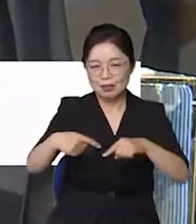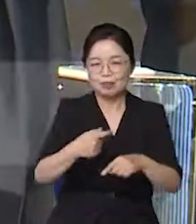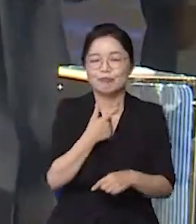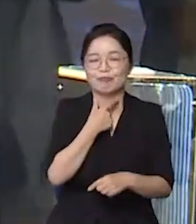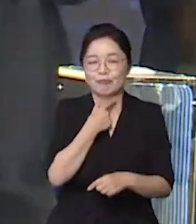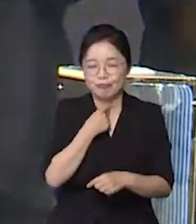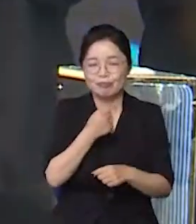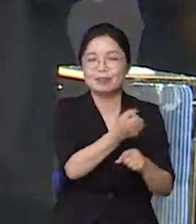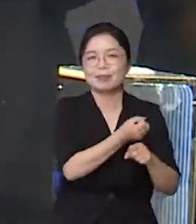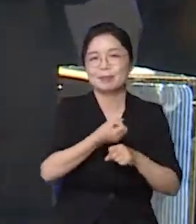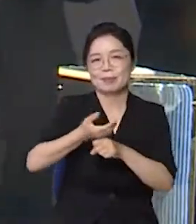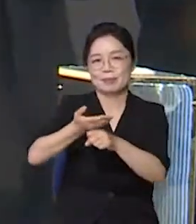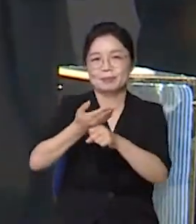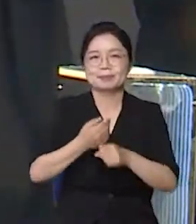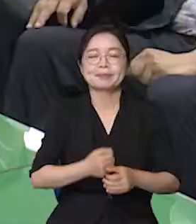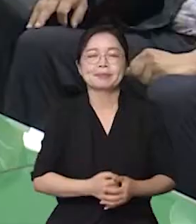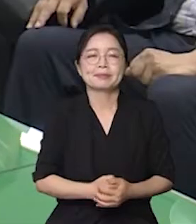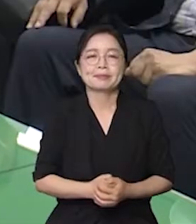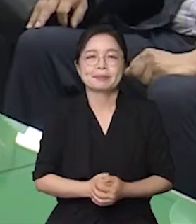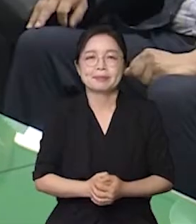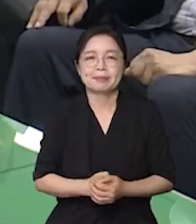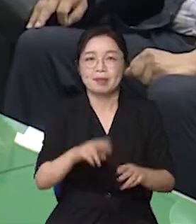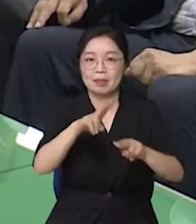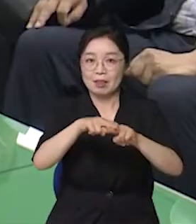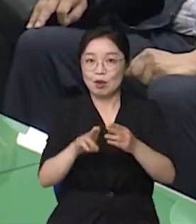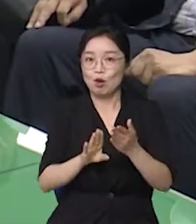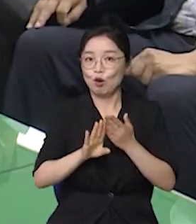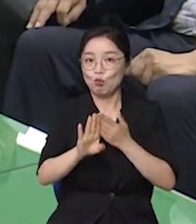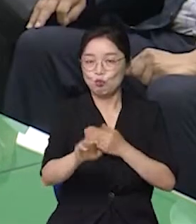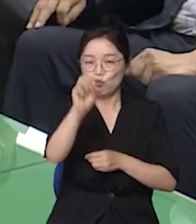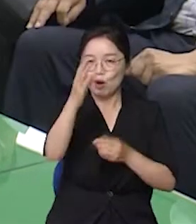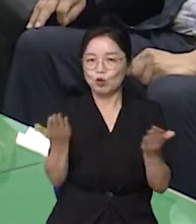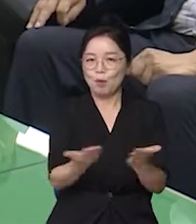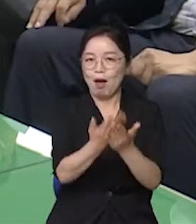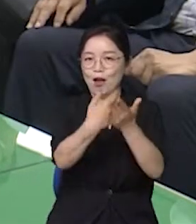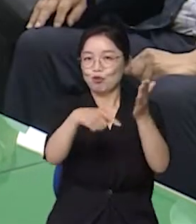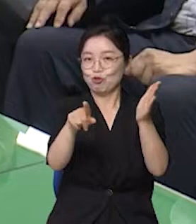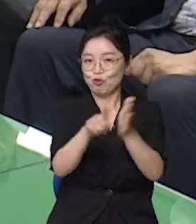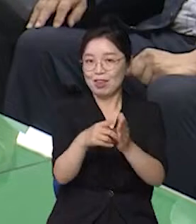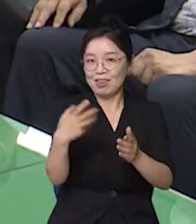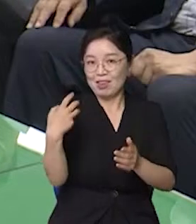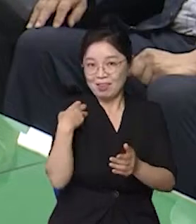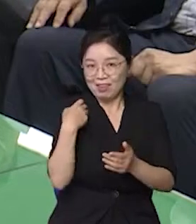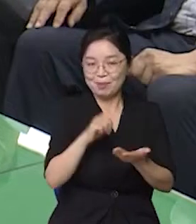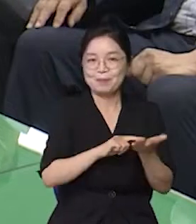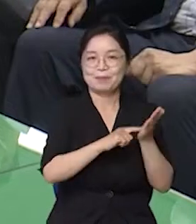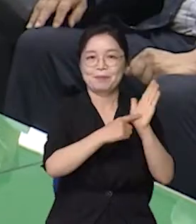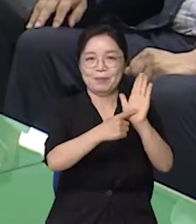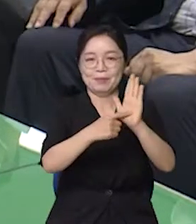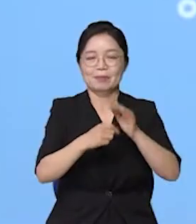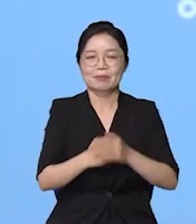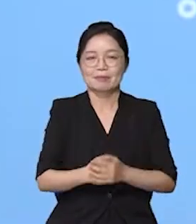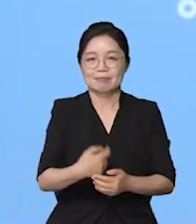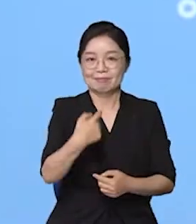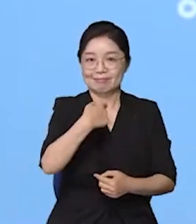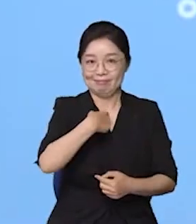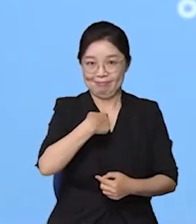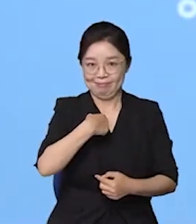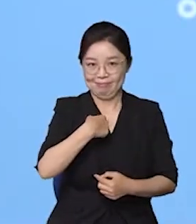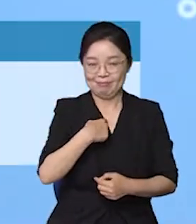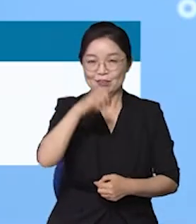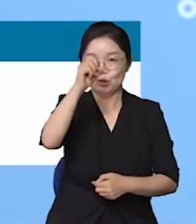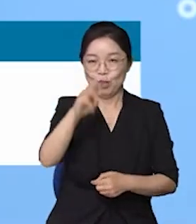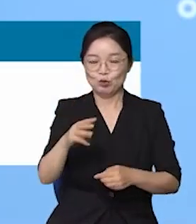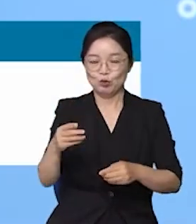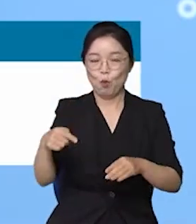바란다고도 전했습니다. 퇴임 이후 광주 발전을 위한 역할도 예고했습니다. 저는